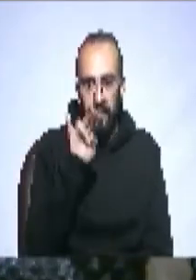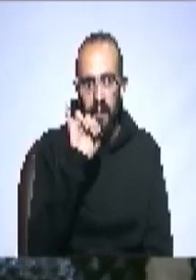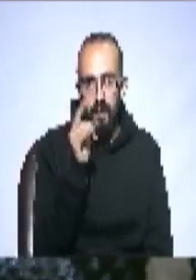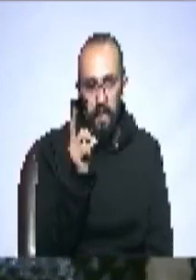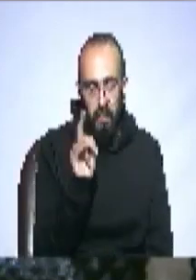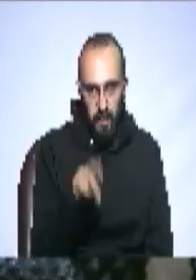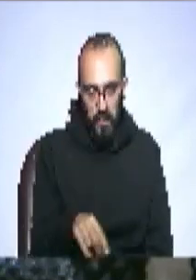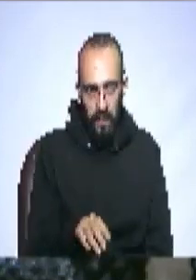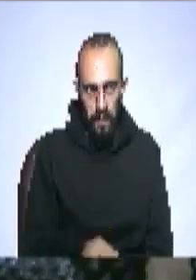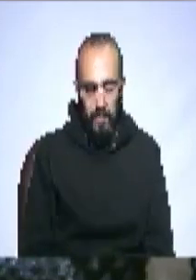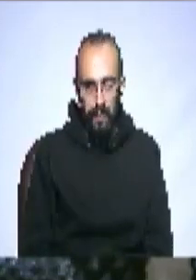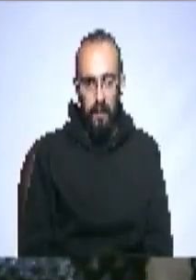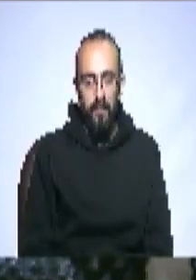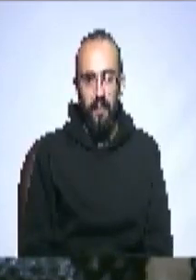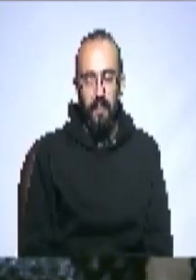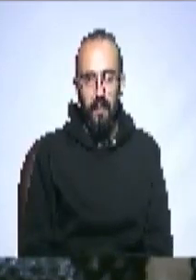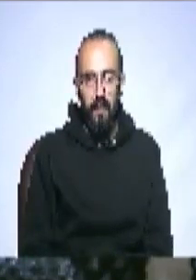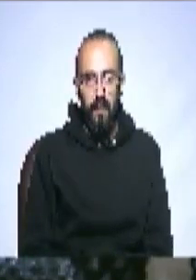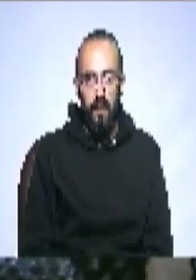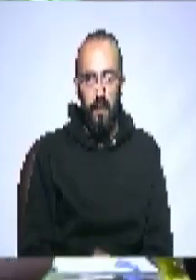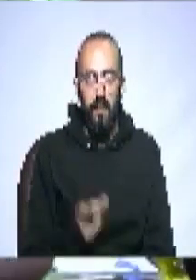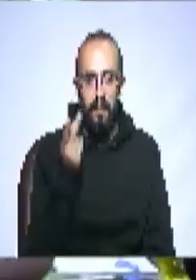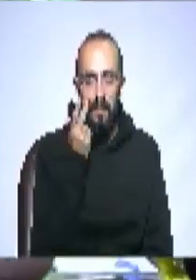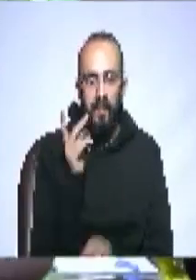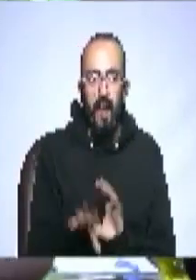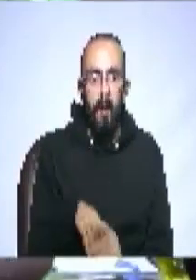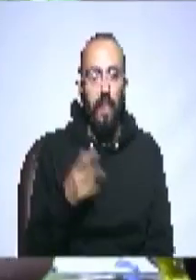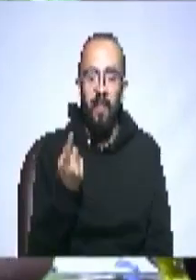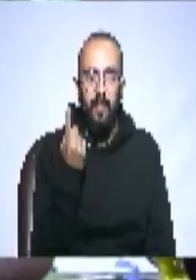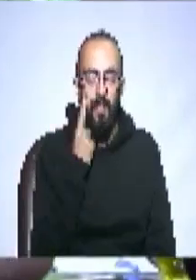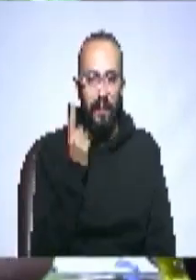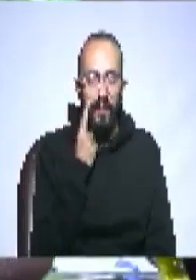طيب هنشوف المهلبية دي هنعمل فيها إيه.